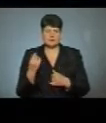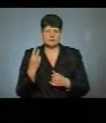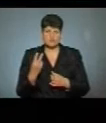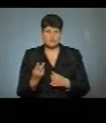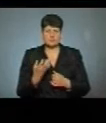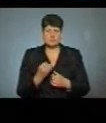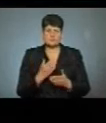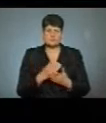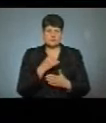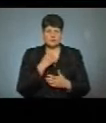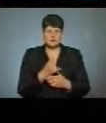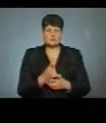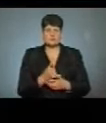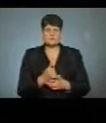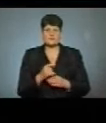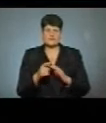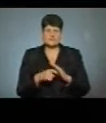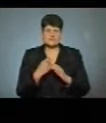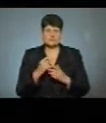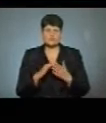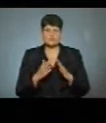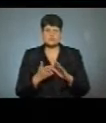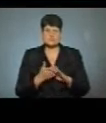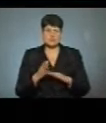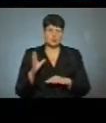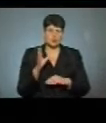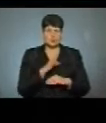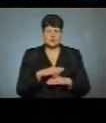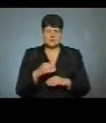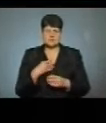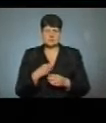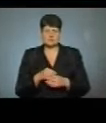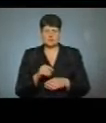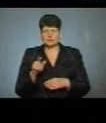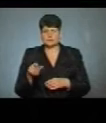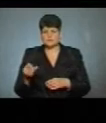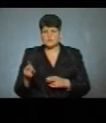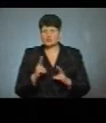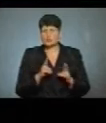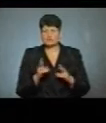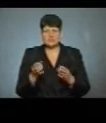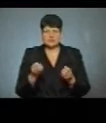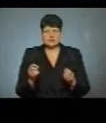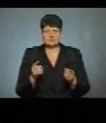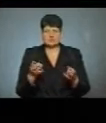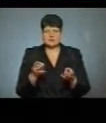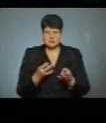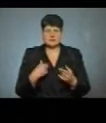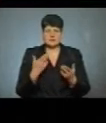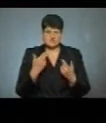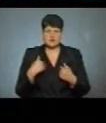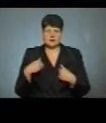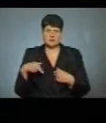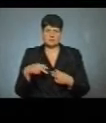і ще маю позвонити, зателефонувати, дізнатися про стан усіх своїх підопічних. Якщо комусь ще потрібно буде щось, то, звичайно, я піду